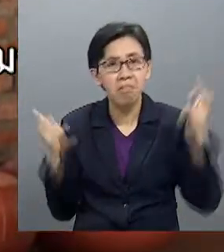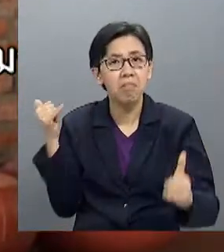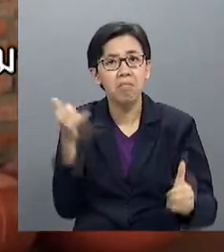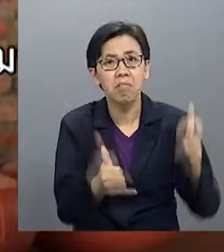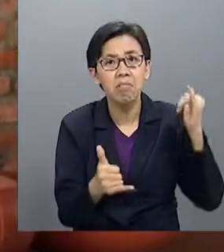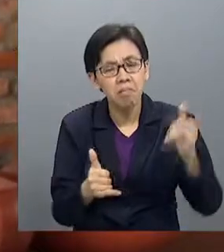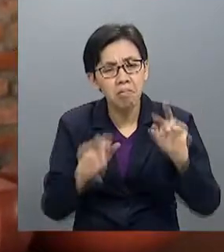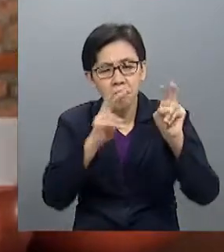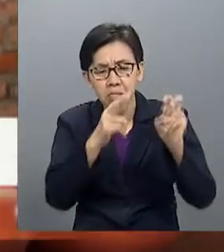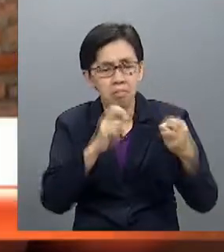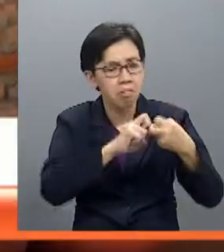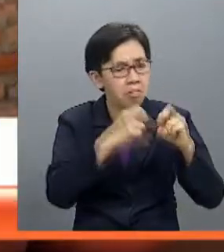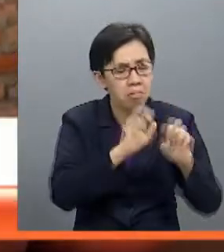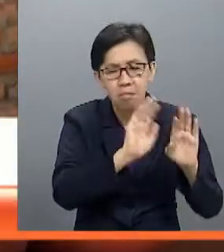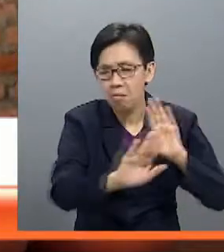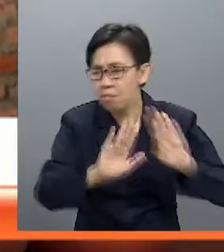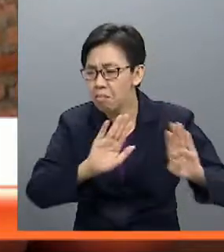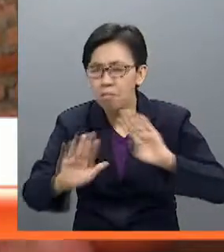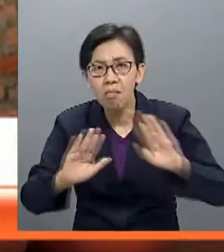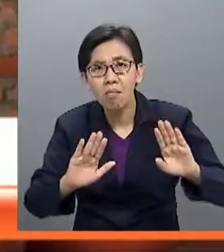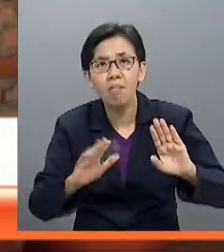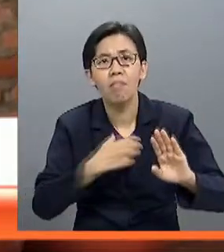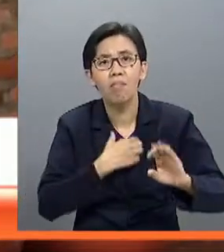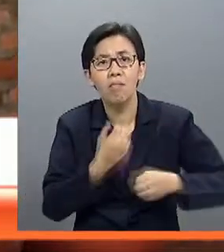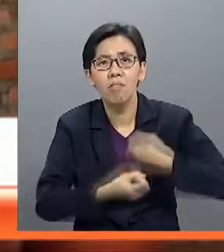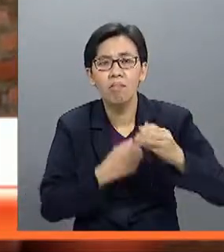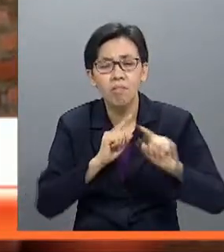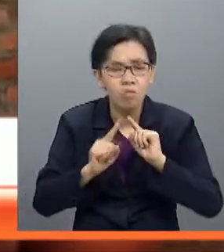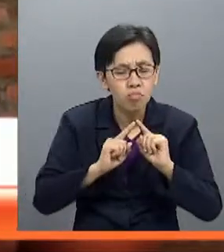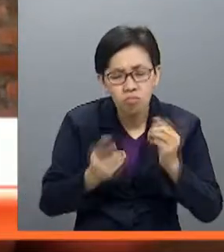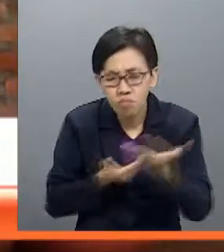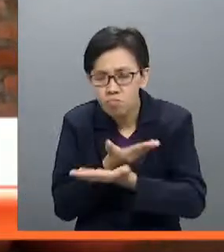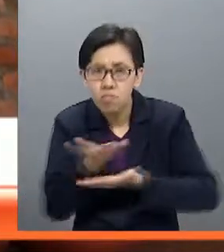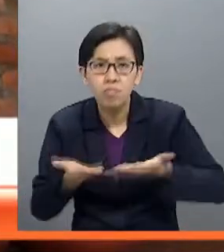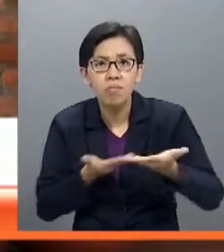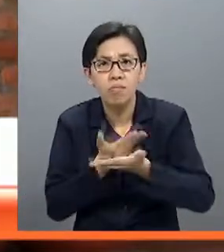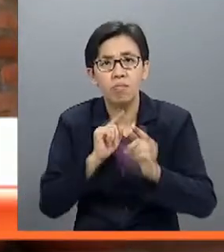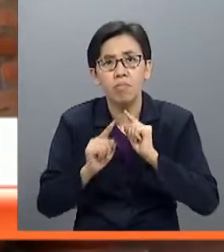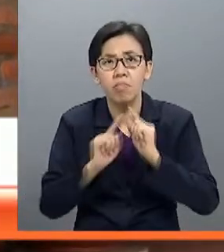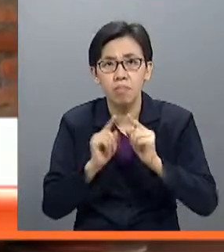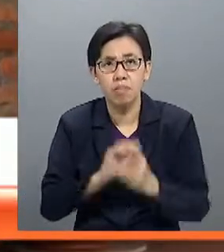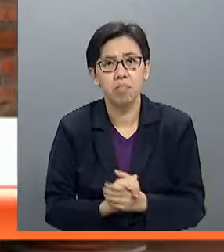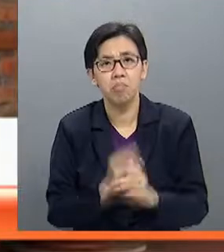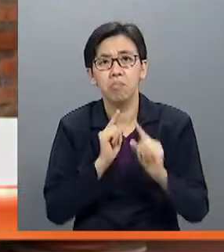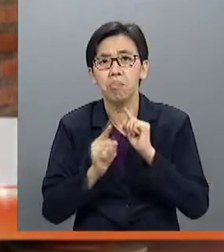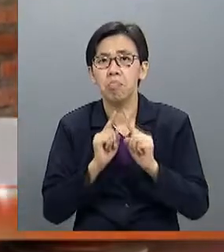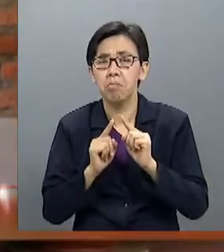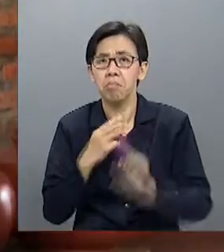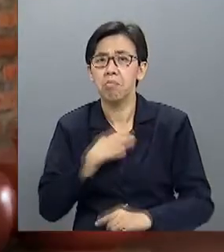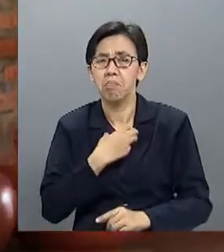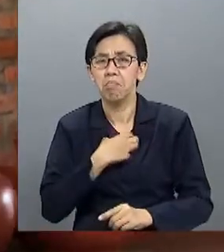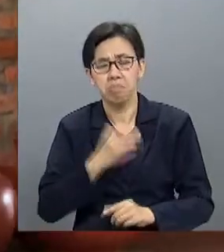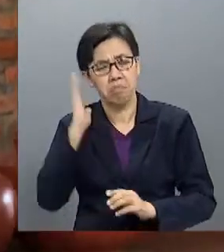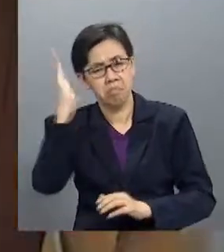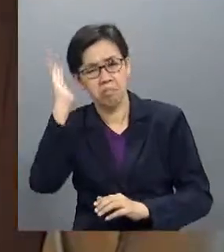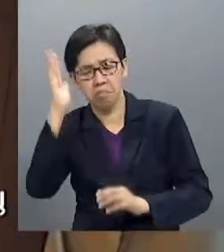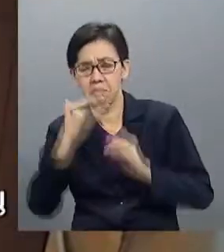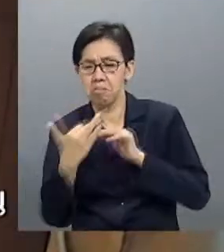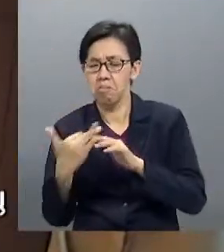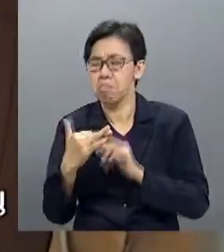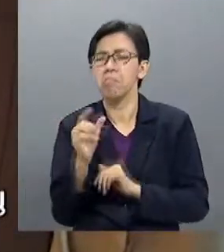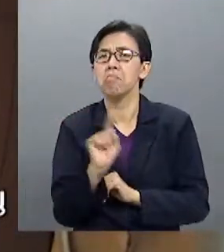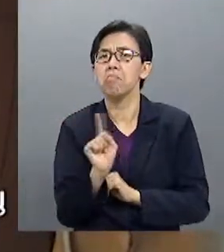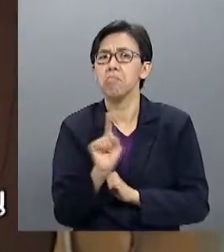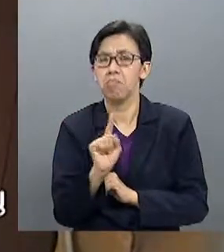ตีมากมายที่เค้าอยากไปอุดคุยกับเขากันเค้าว่าเขาเนี่ยทำไมถึงลูกขึ้นมาอู้ในสื่อสารเรื่องนี้ครับ